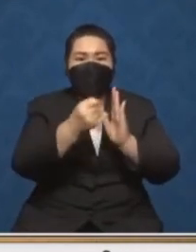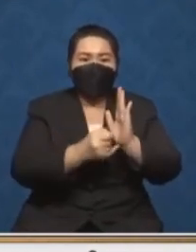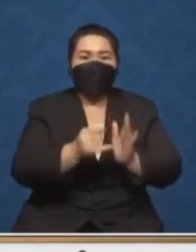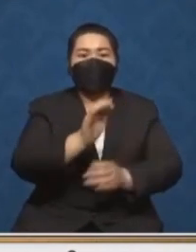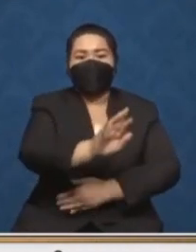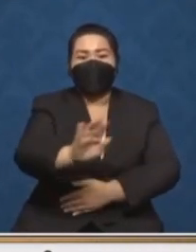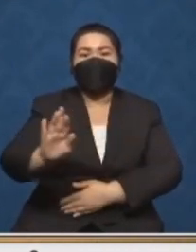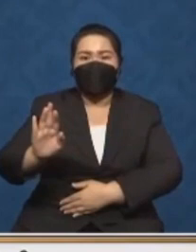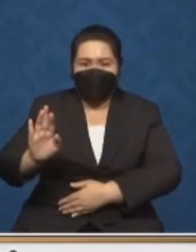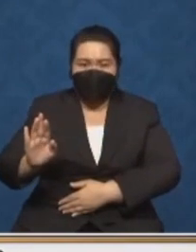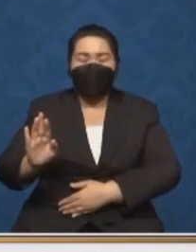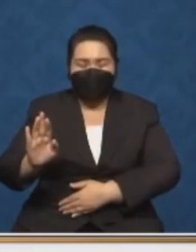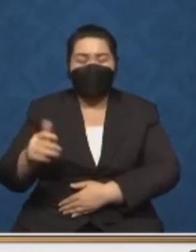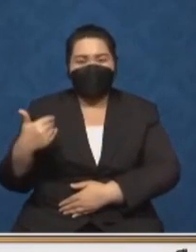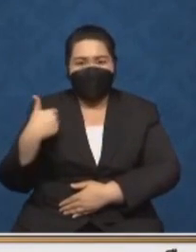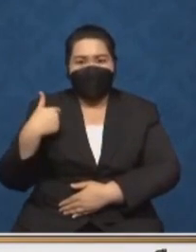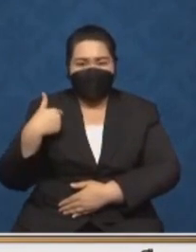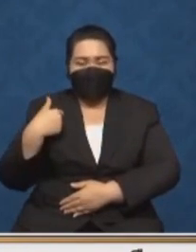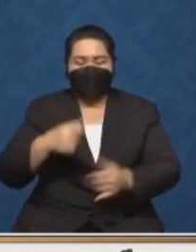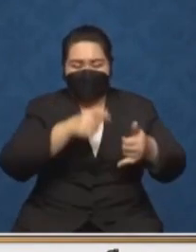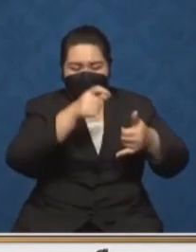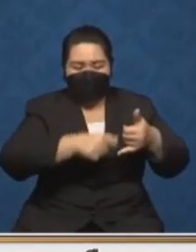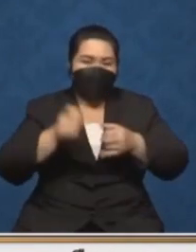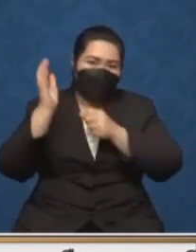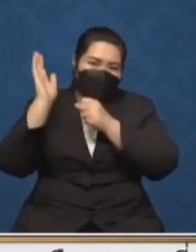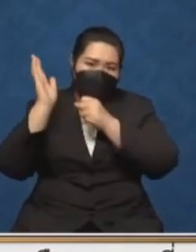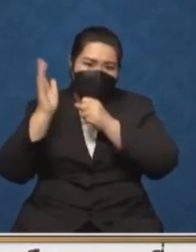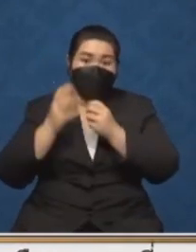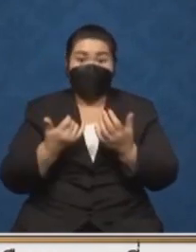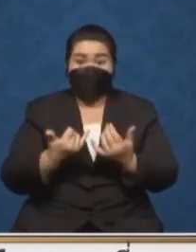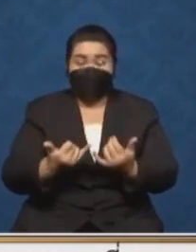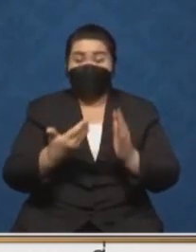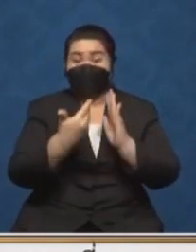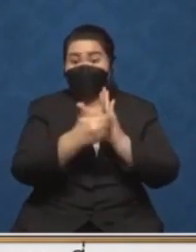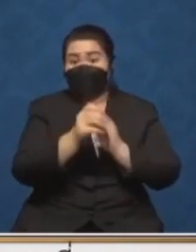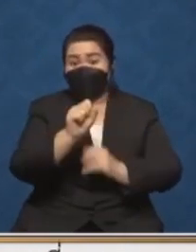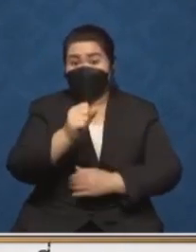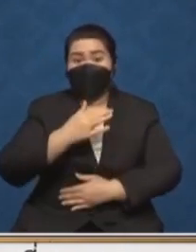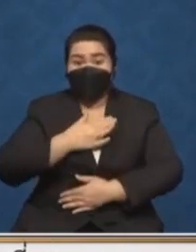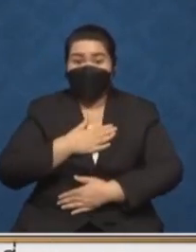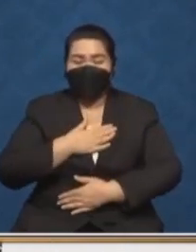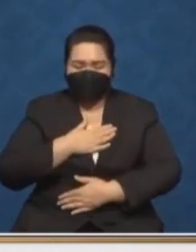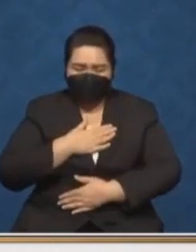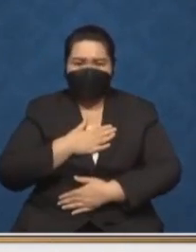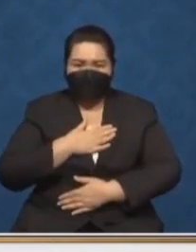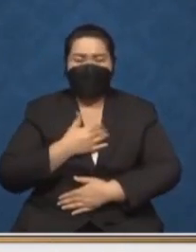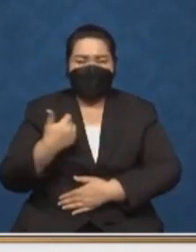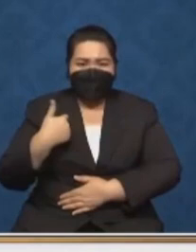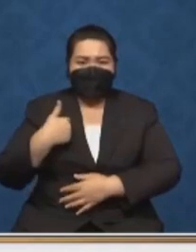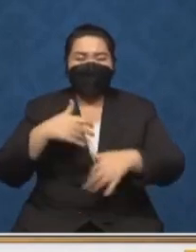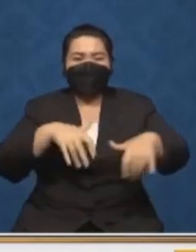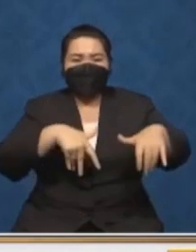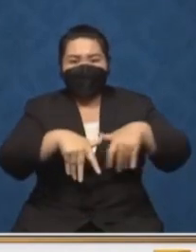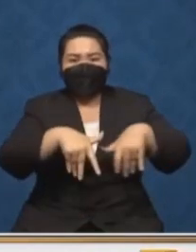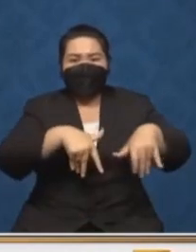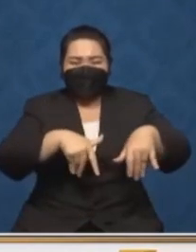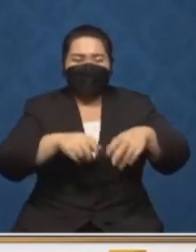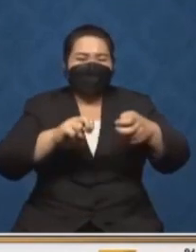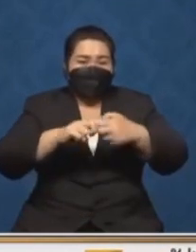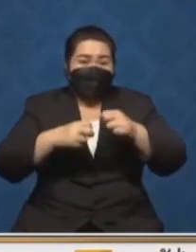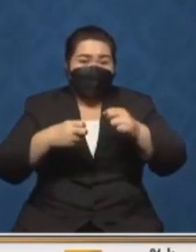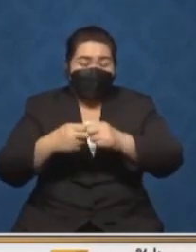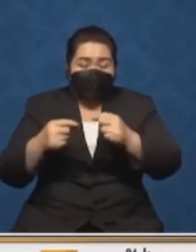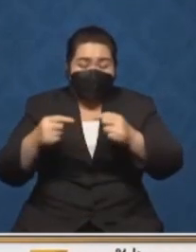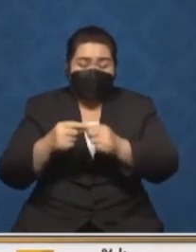ของแต่ละบุคคลสกนตะคร ของผมได้รัการล้องเรียนจากชาวบ้านเกษตรก